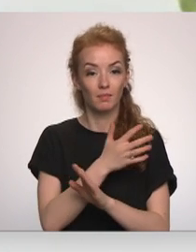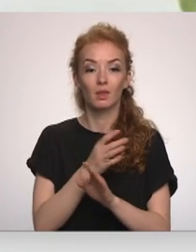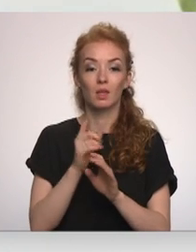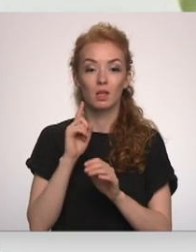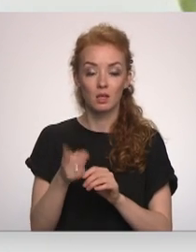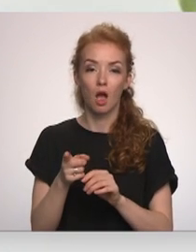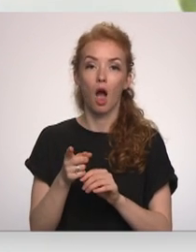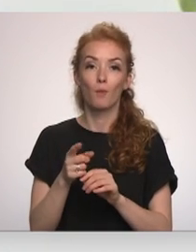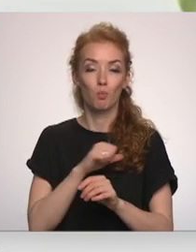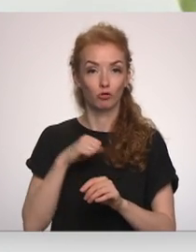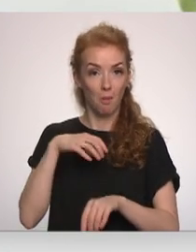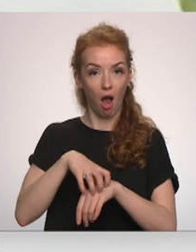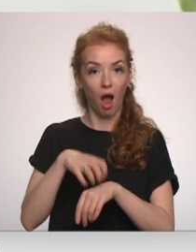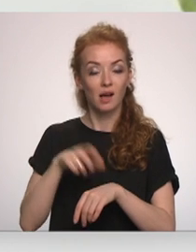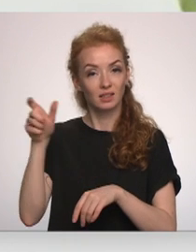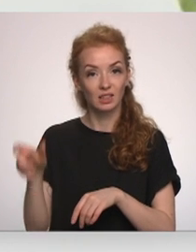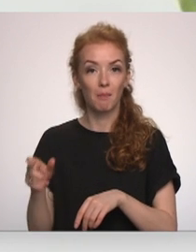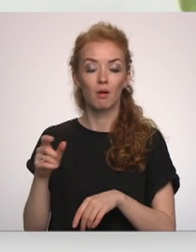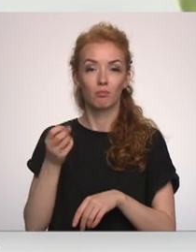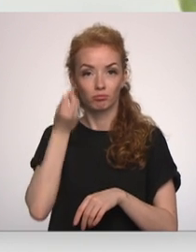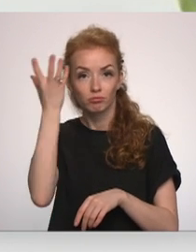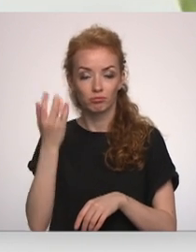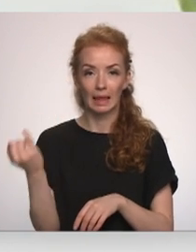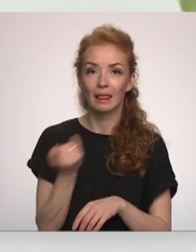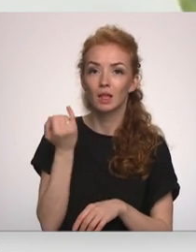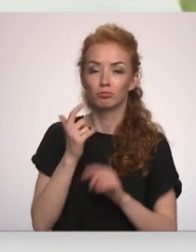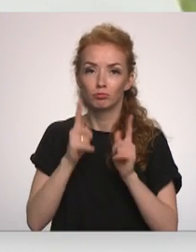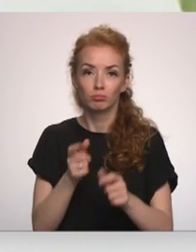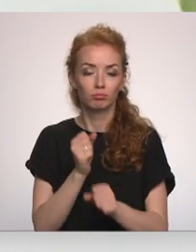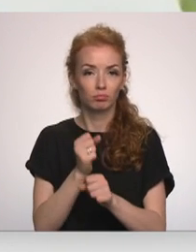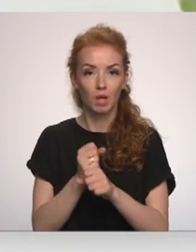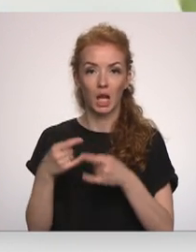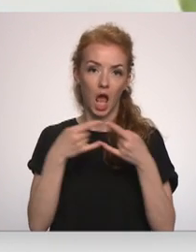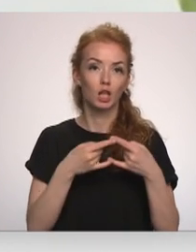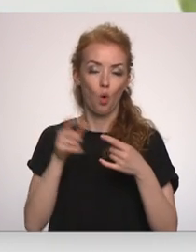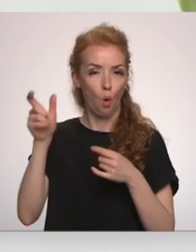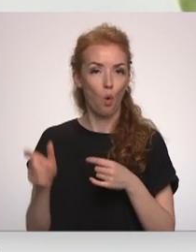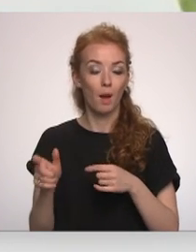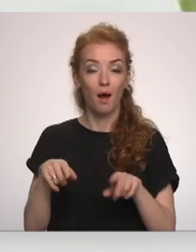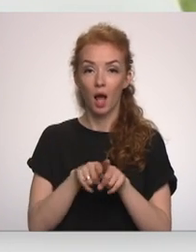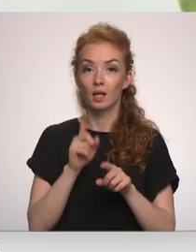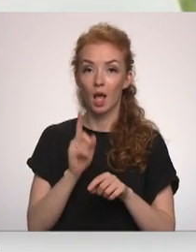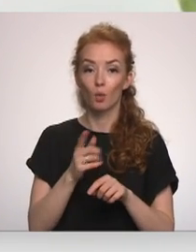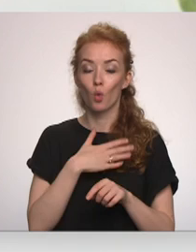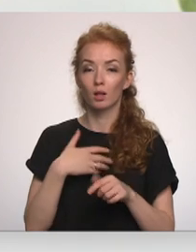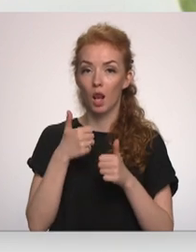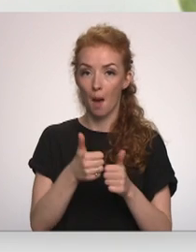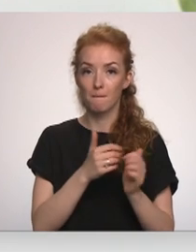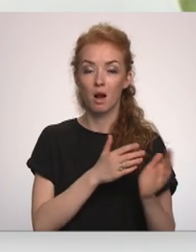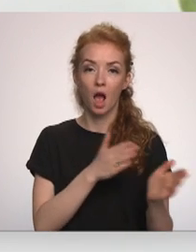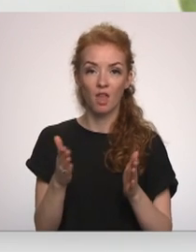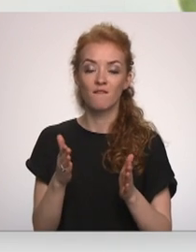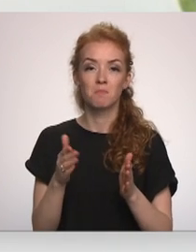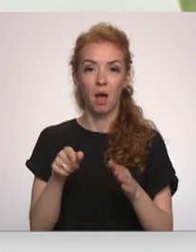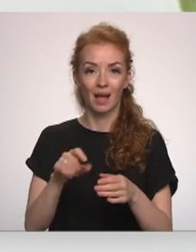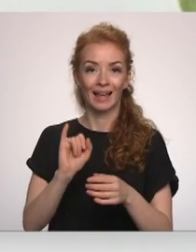ārstiem ieinteresētiem, ja, teiksim, ārstējošam ārstam. Radiologam arī un jābūt ir ļoti labā gatavībā IT sistēmām,